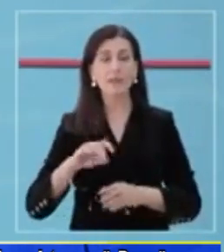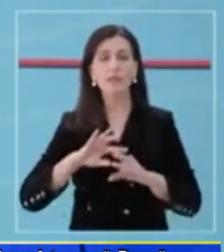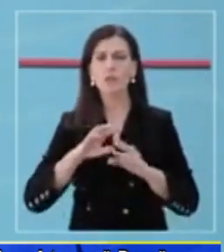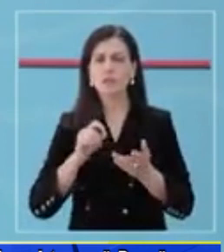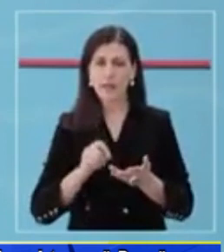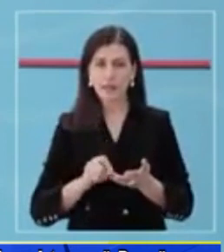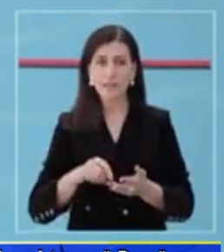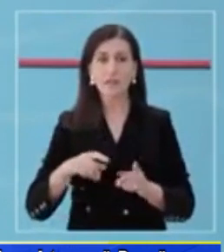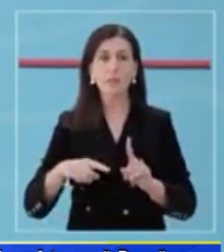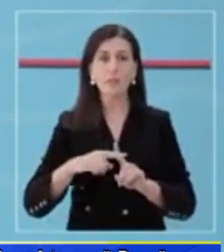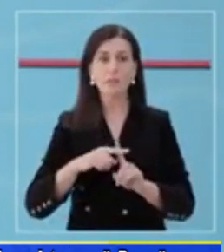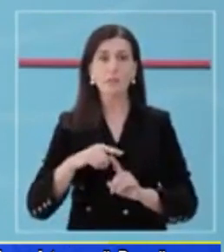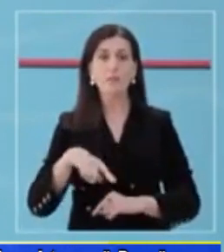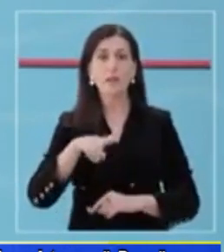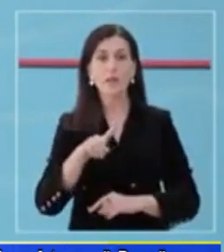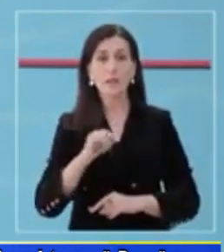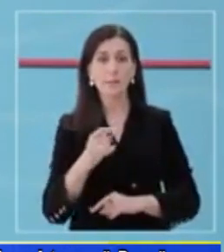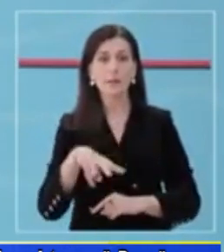serologjike dhe janë konfirmuar pozitiv